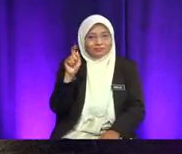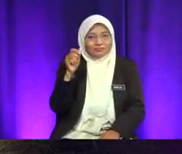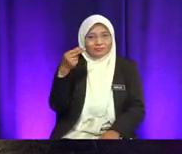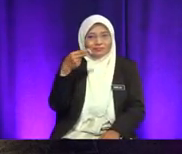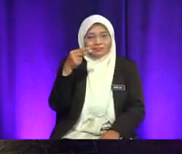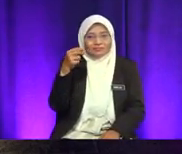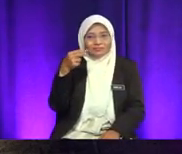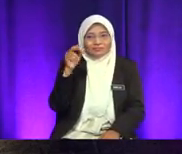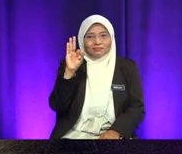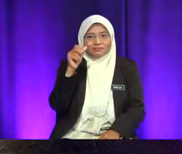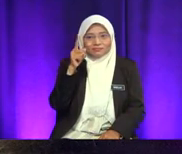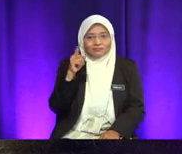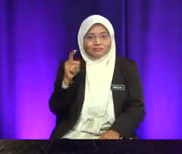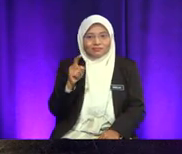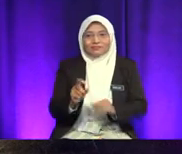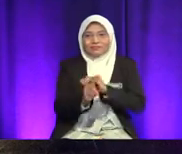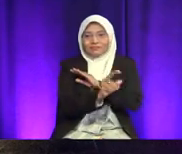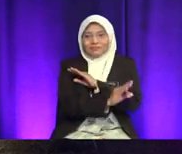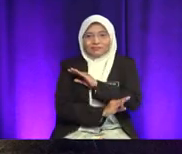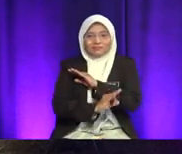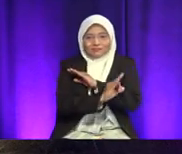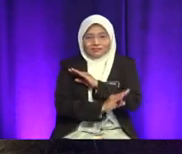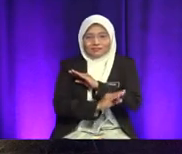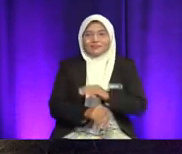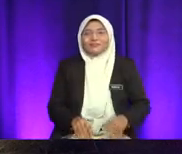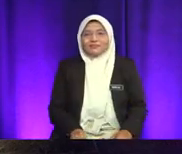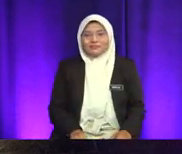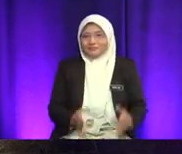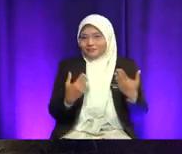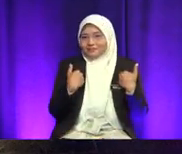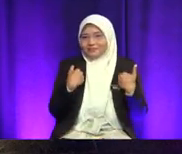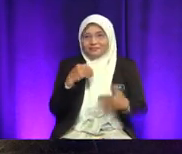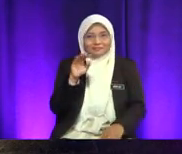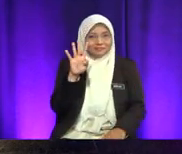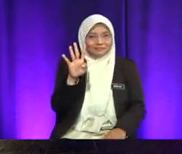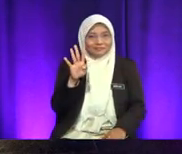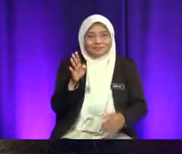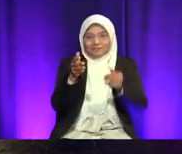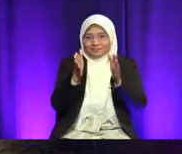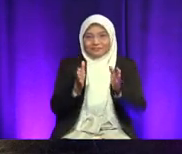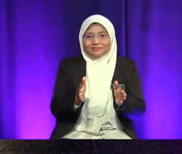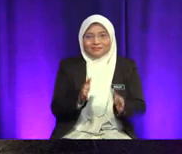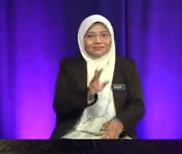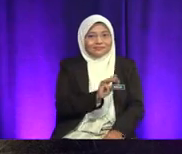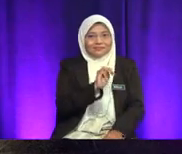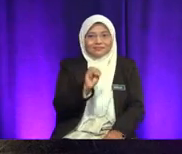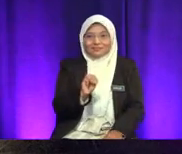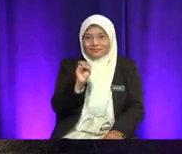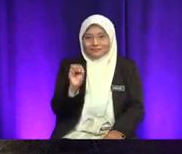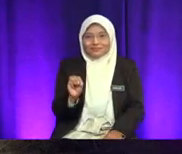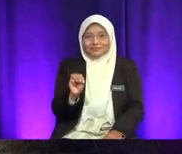Negeri 9 kita daripada murid daripada Tahfidz